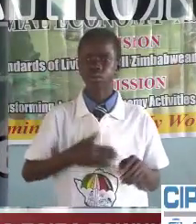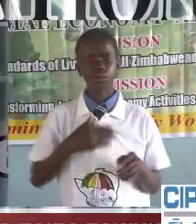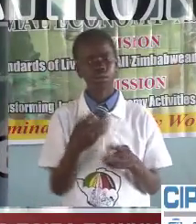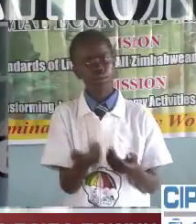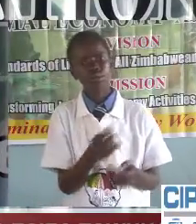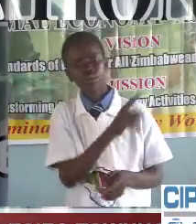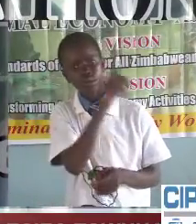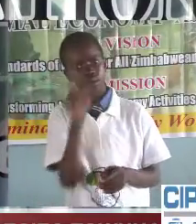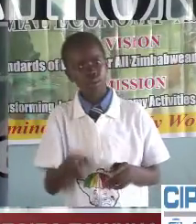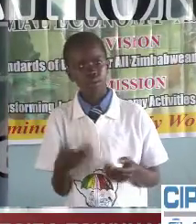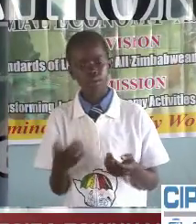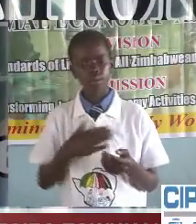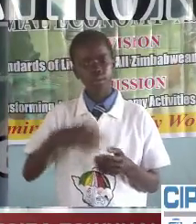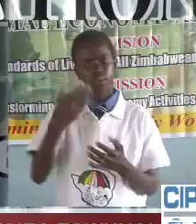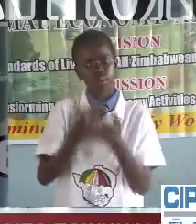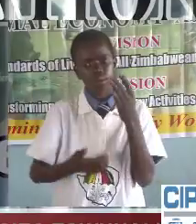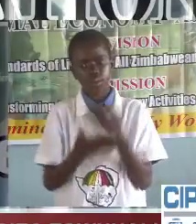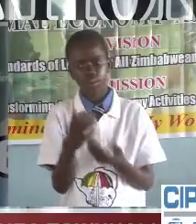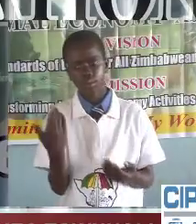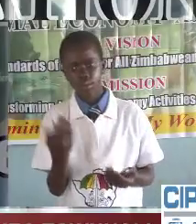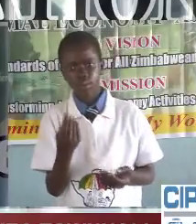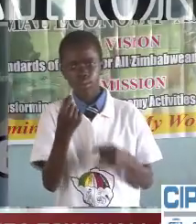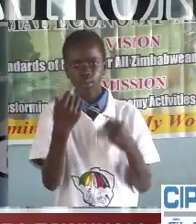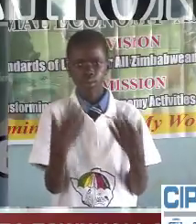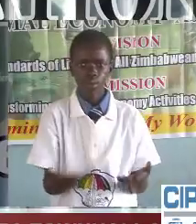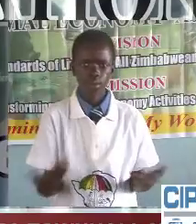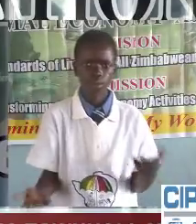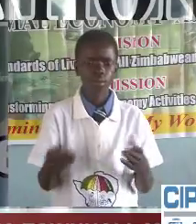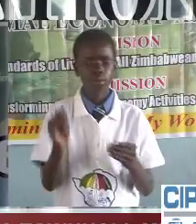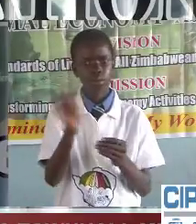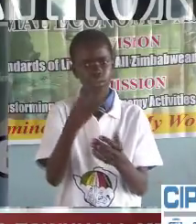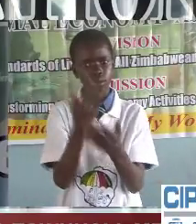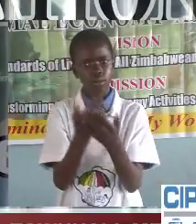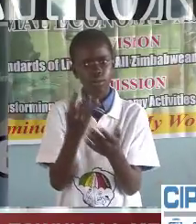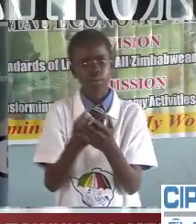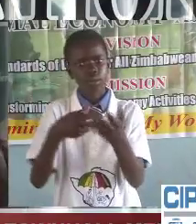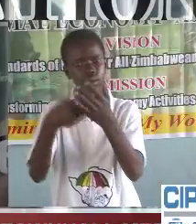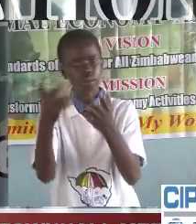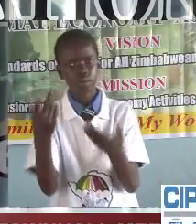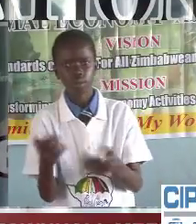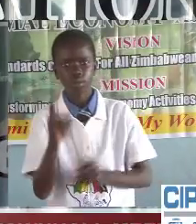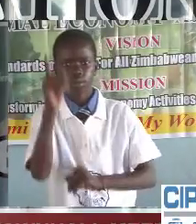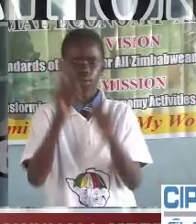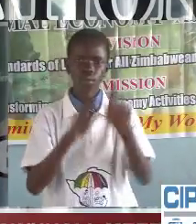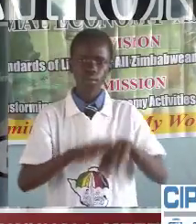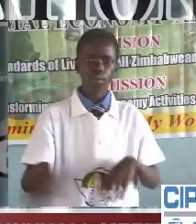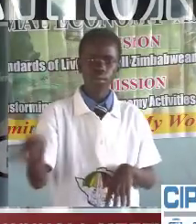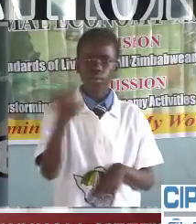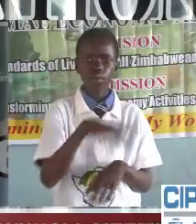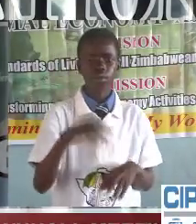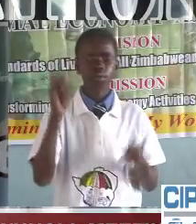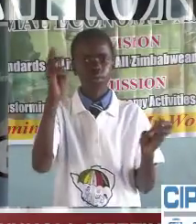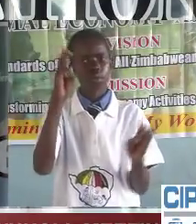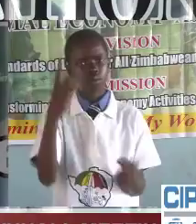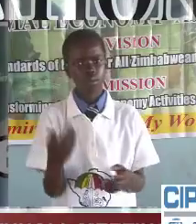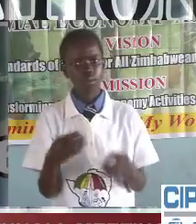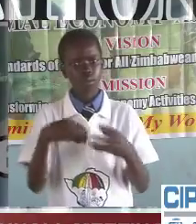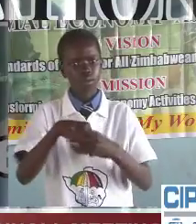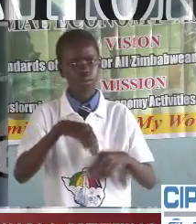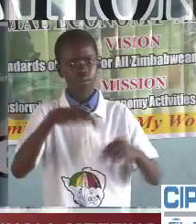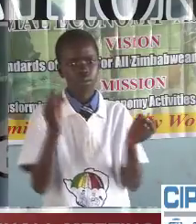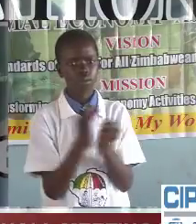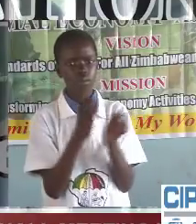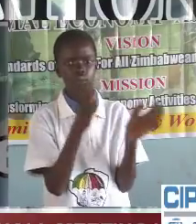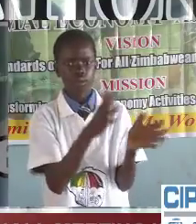tikuitirei zvipi nokuti kune debate rakakura ukanzuro hakusiriko kuti animona seizvozvo umwe unopinda ari independent umwe unopinda ari wepati yakati